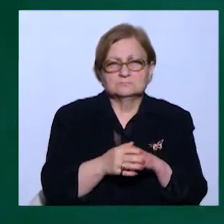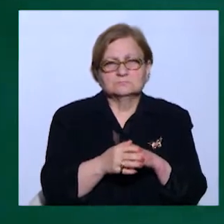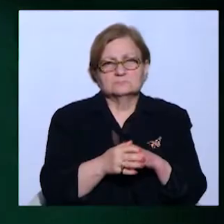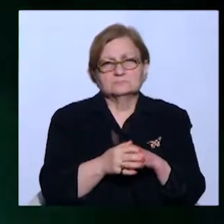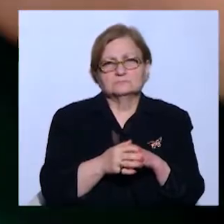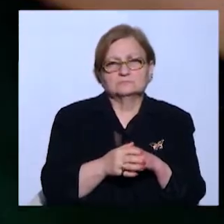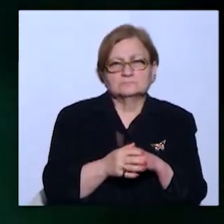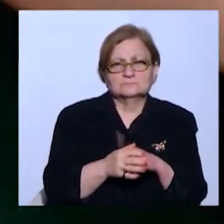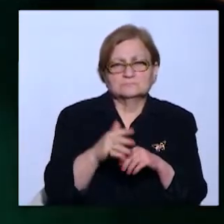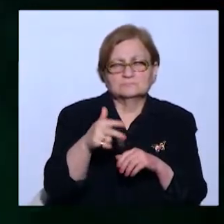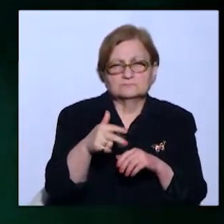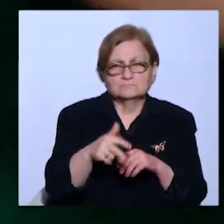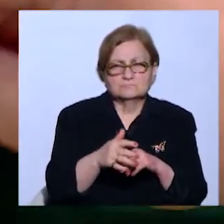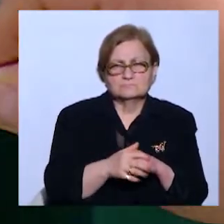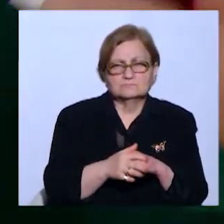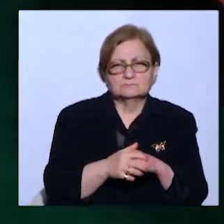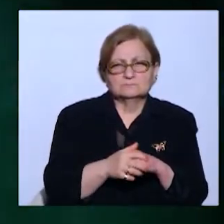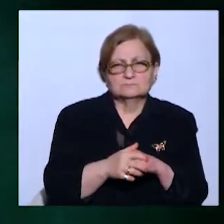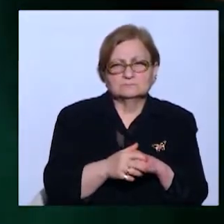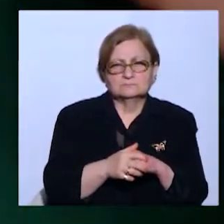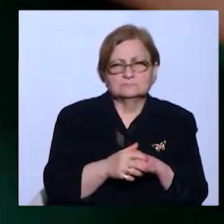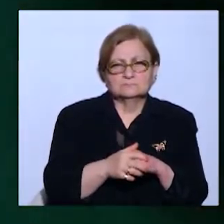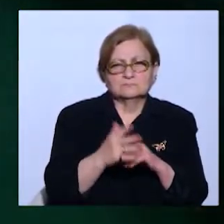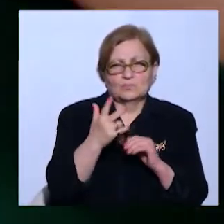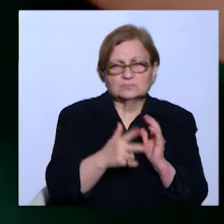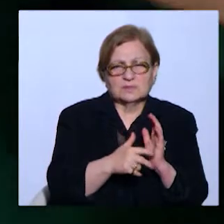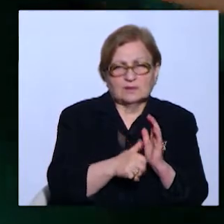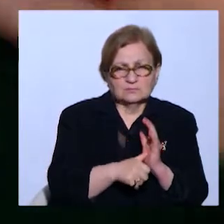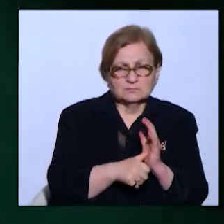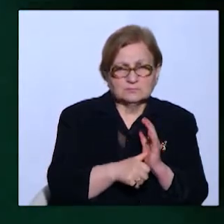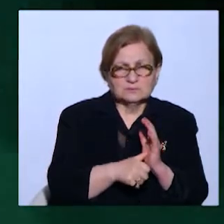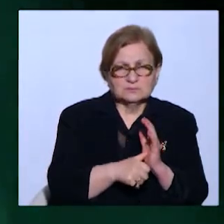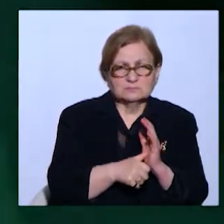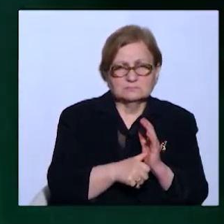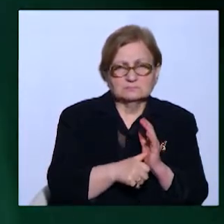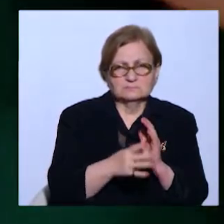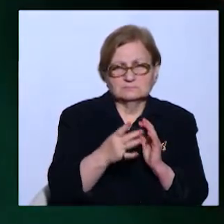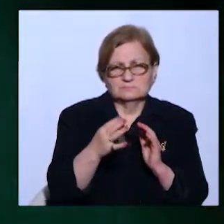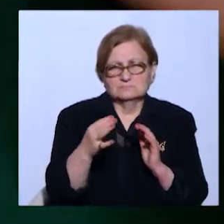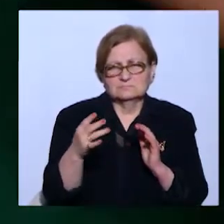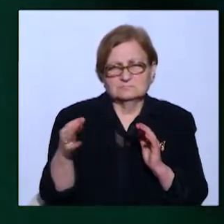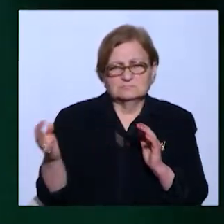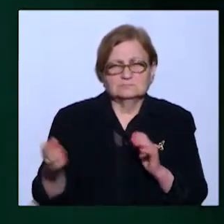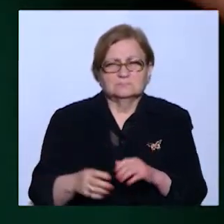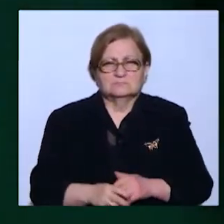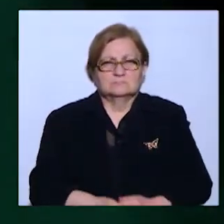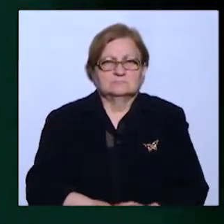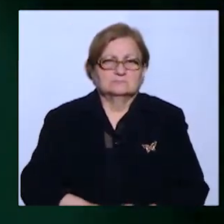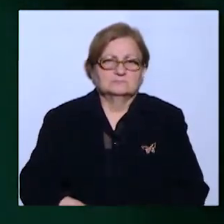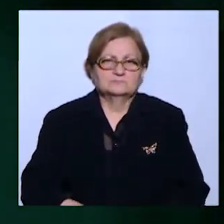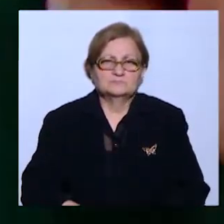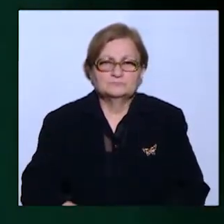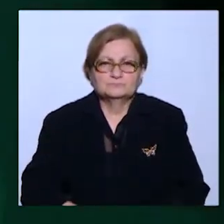შემდეგ 20, შემდეგ 26, 42,